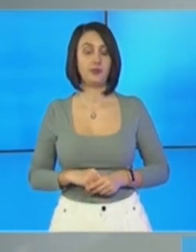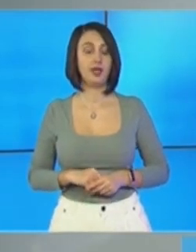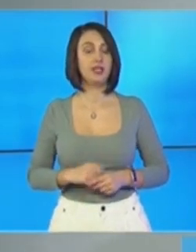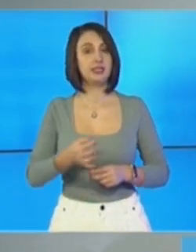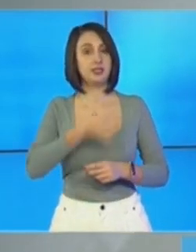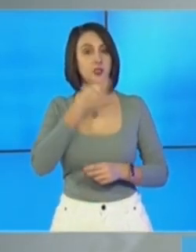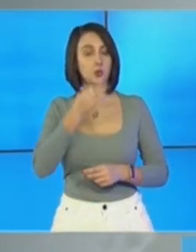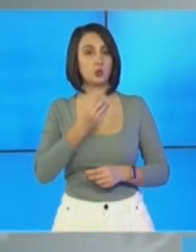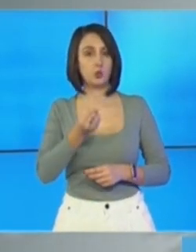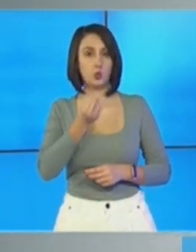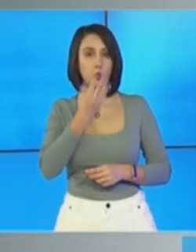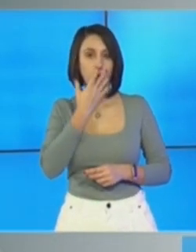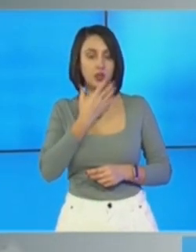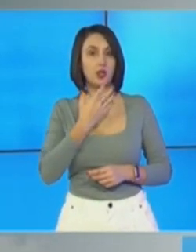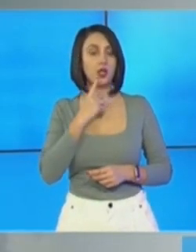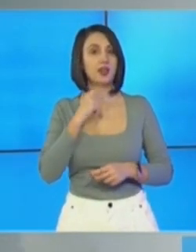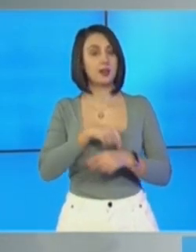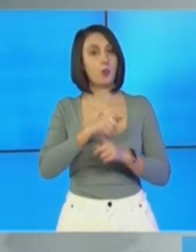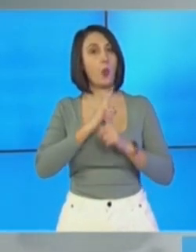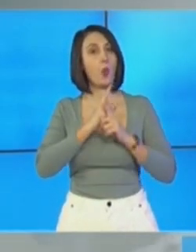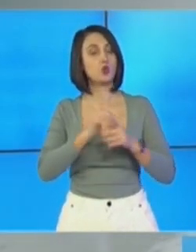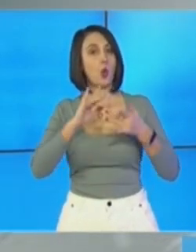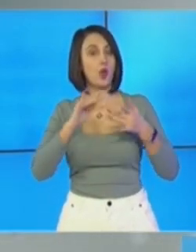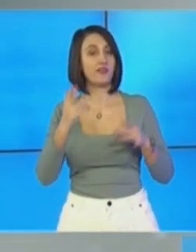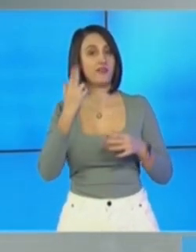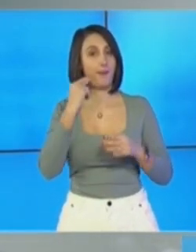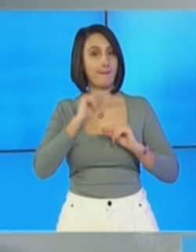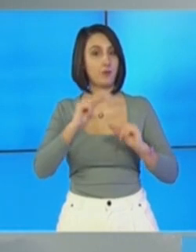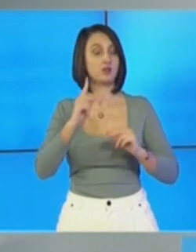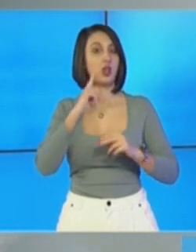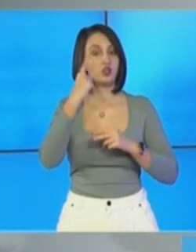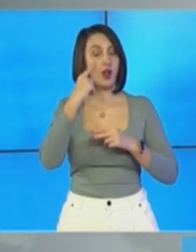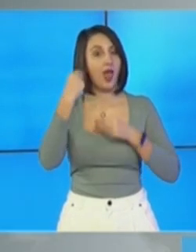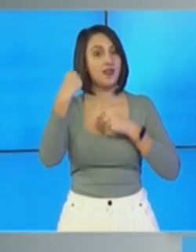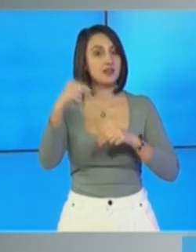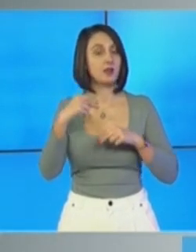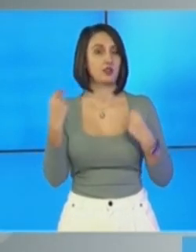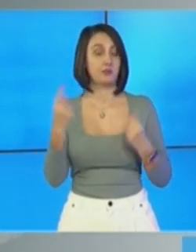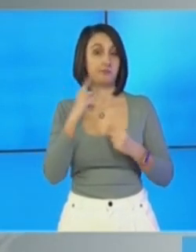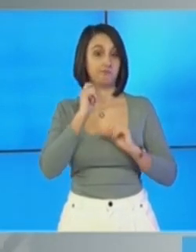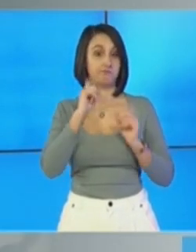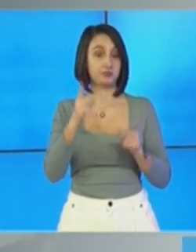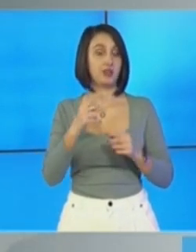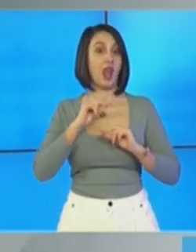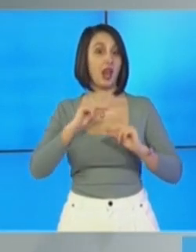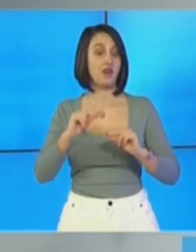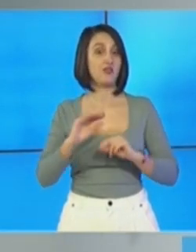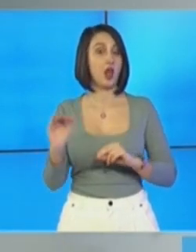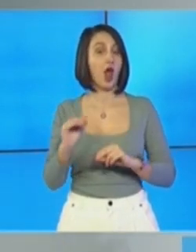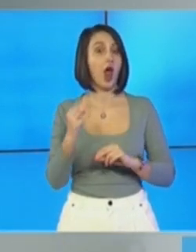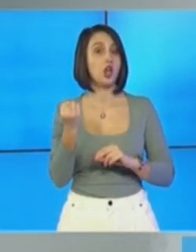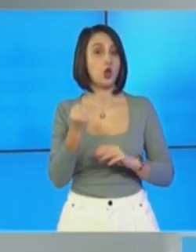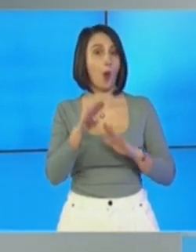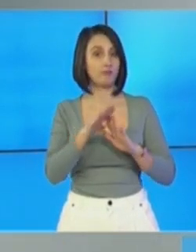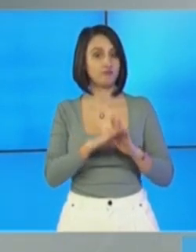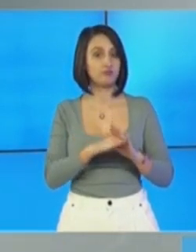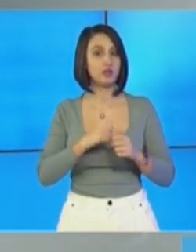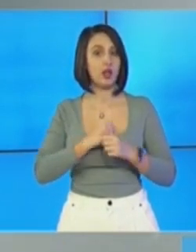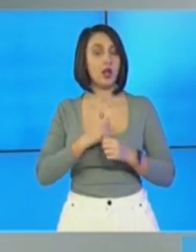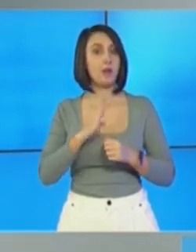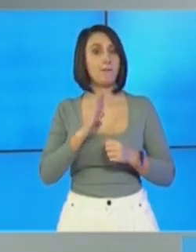Discurs vulgar în timpul unui curs online. O profesoară a încercat să-l explice într-un mod inedit elevilor de clasa a noua relația de dragoste